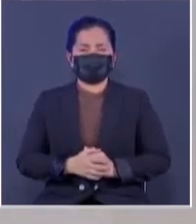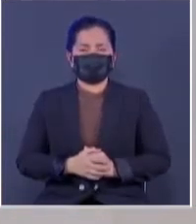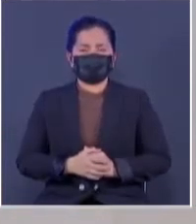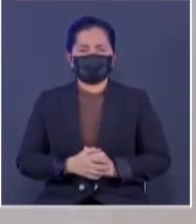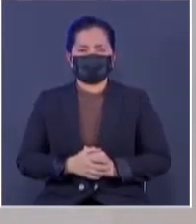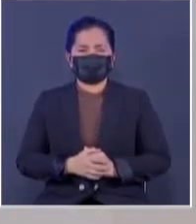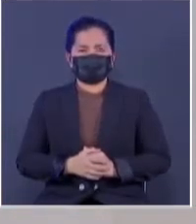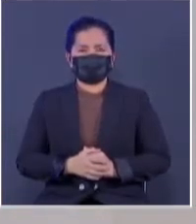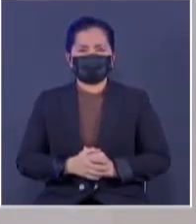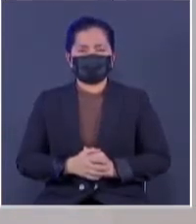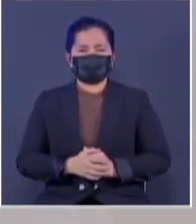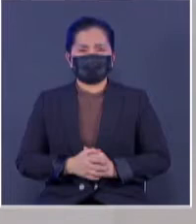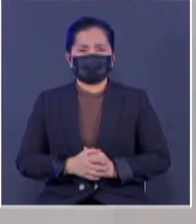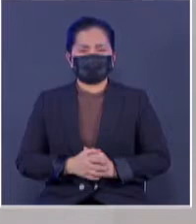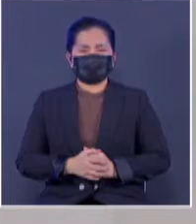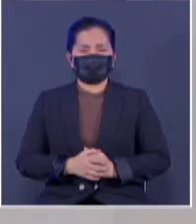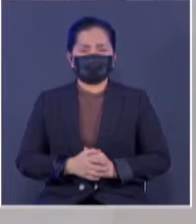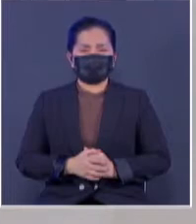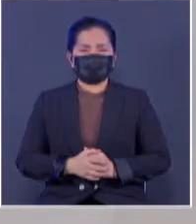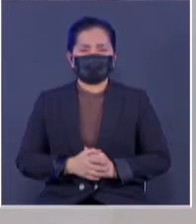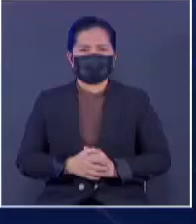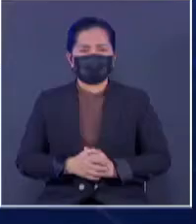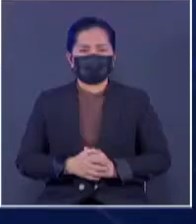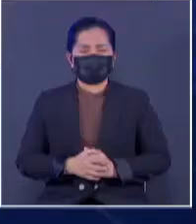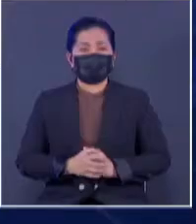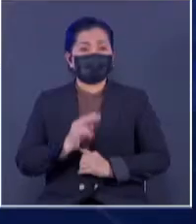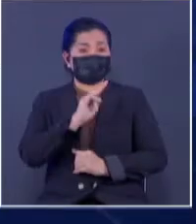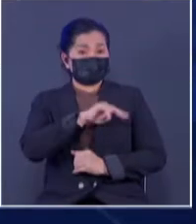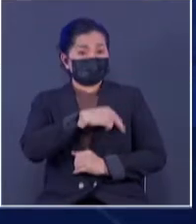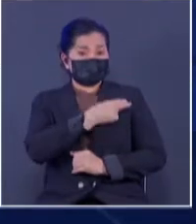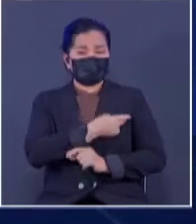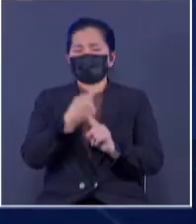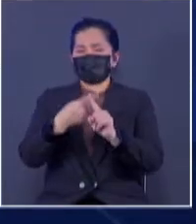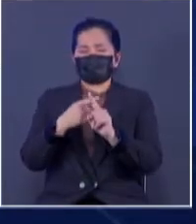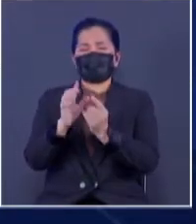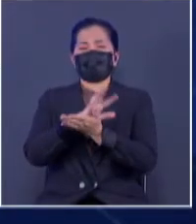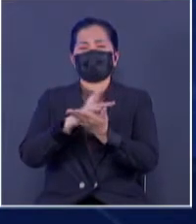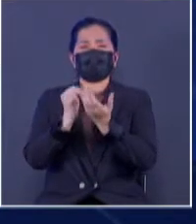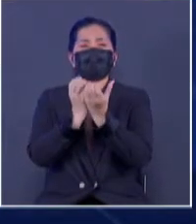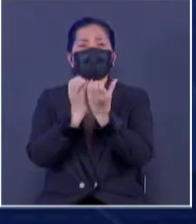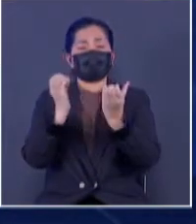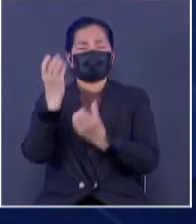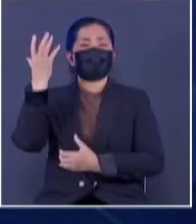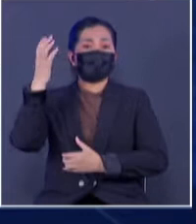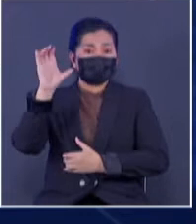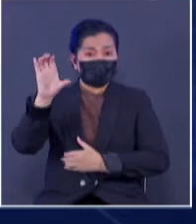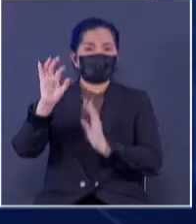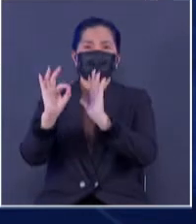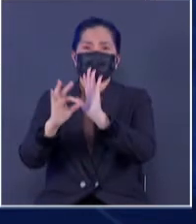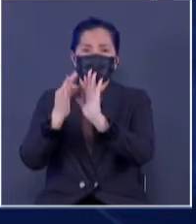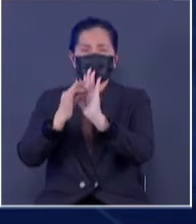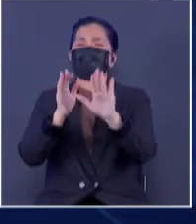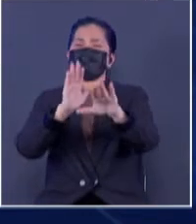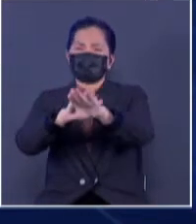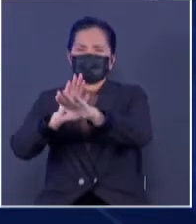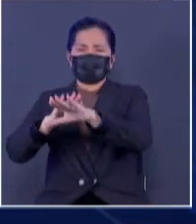มหาชนค่ะทีนี้พาคุณผู้ชมไปที่ด้านโรงพยาบาลสนามมหาวิทยาลัยธรรมศาสตร์ได้มีการโพสต์ผ่าน Facebook เตือนส